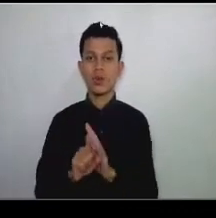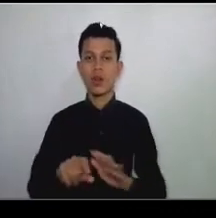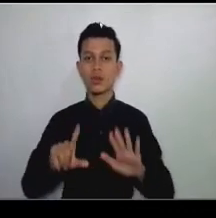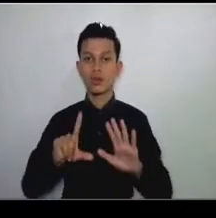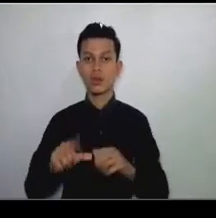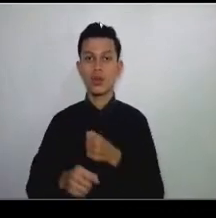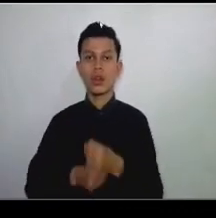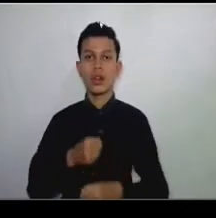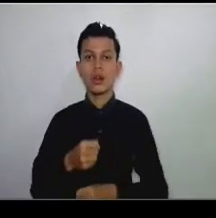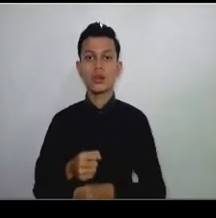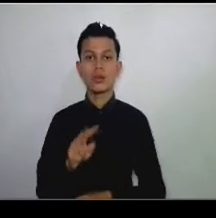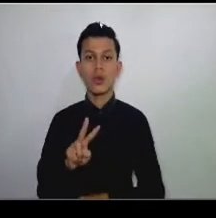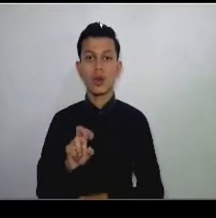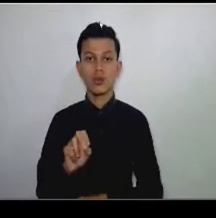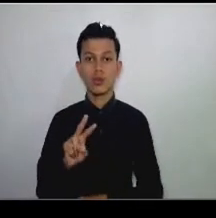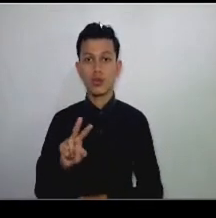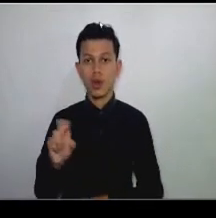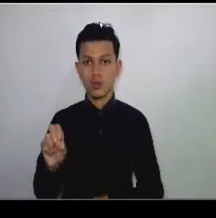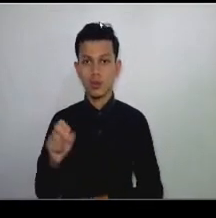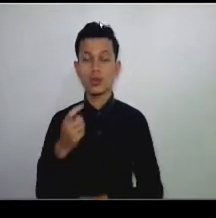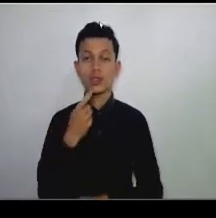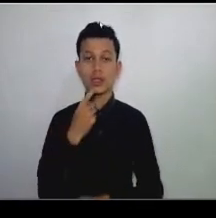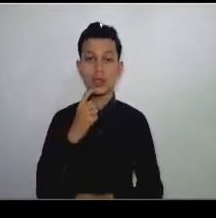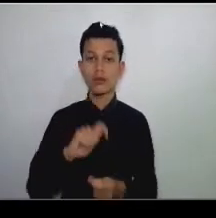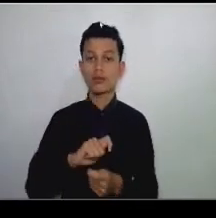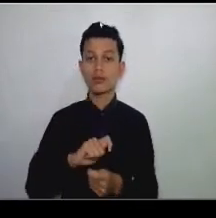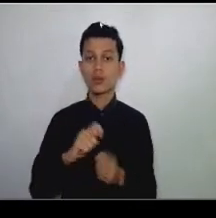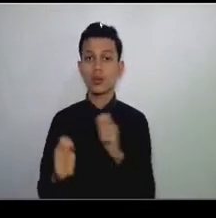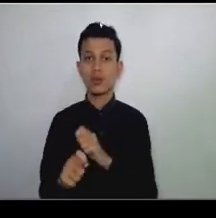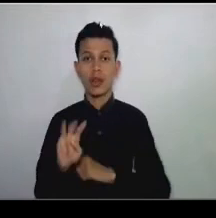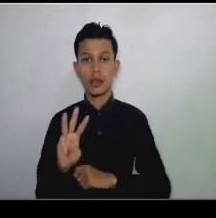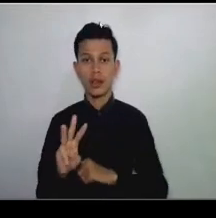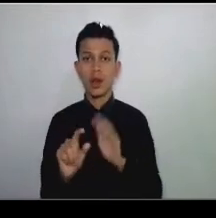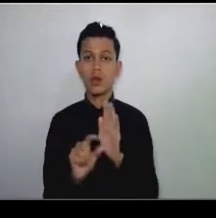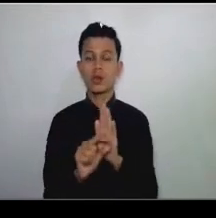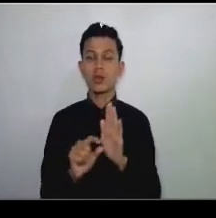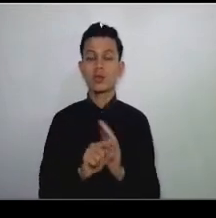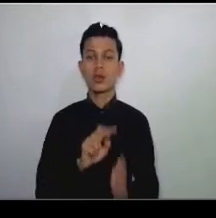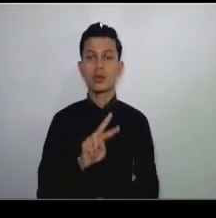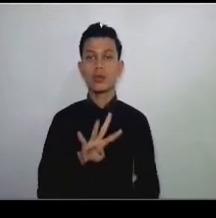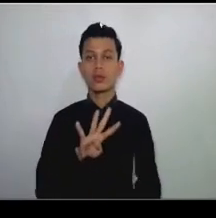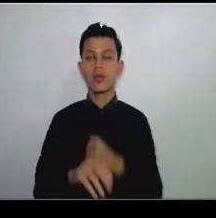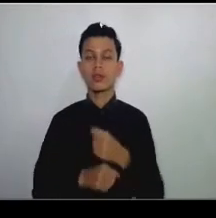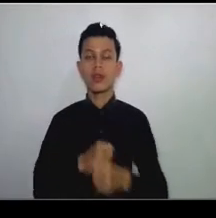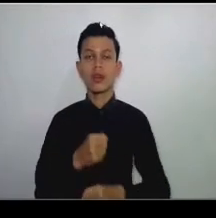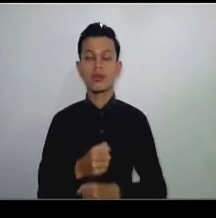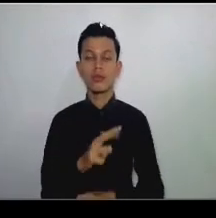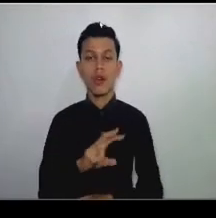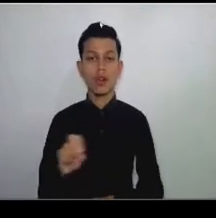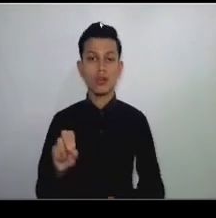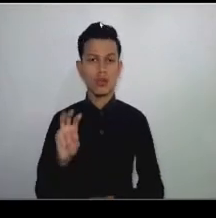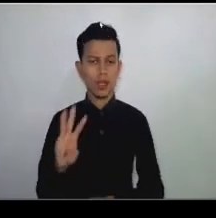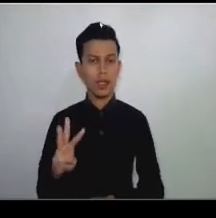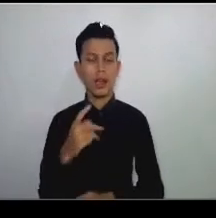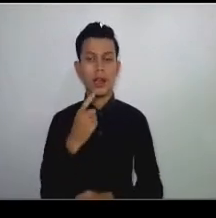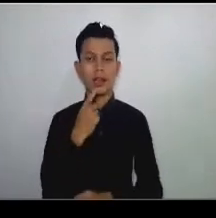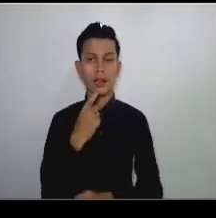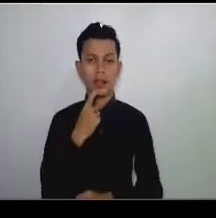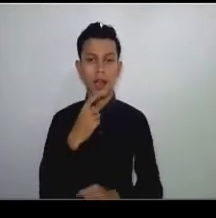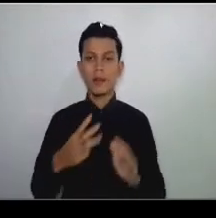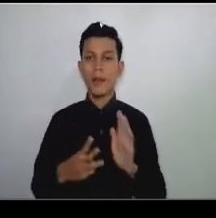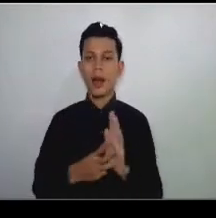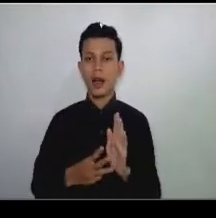tahun 2020 tentang perubahan ketig atas undang-undang Nomor 24 Tahun 2003 tentang Mahkamah